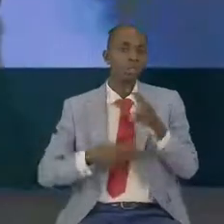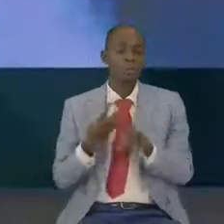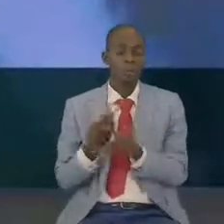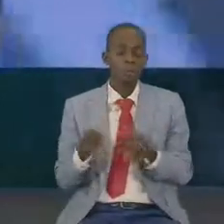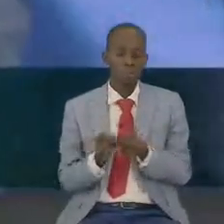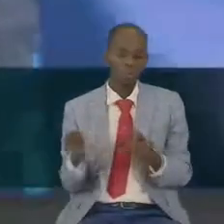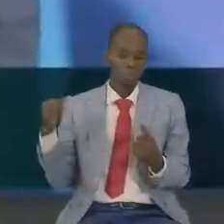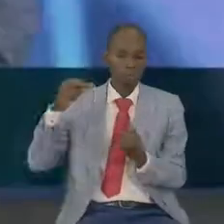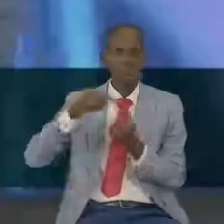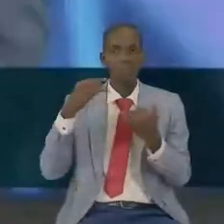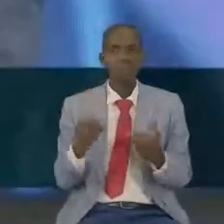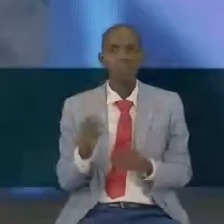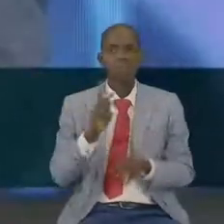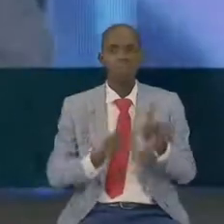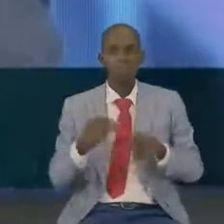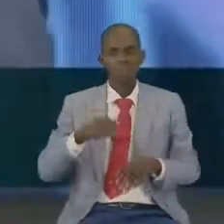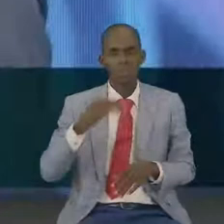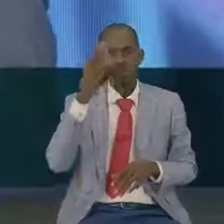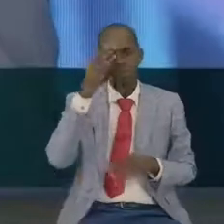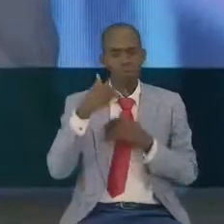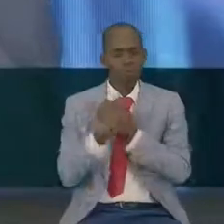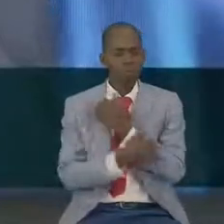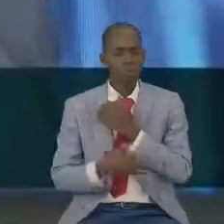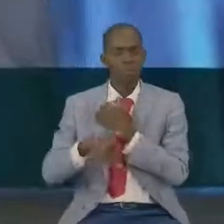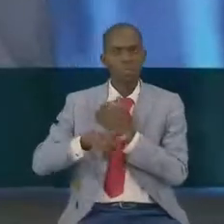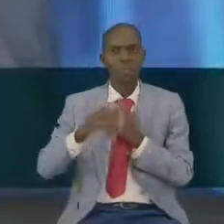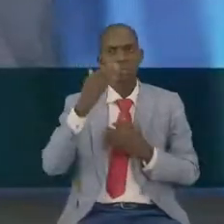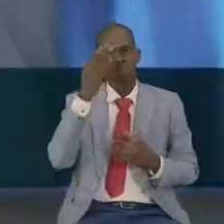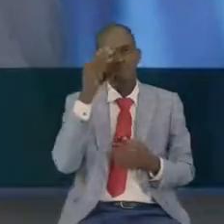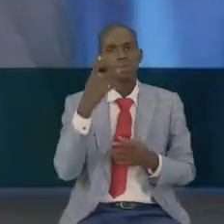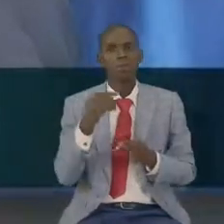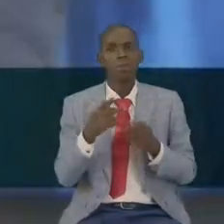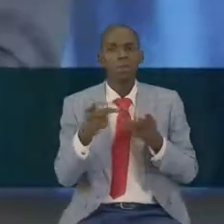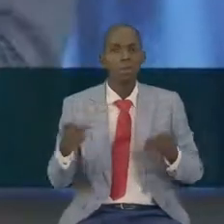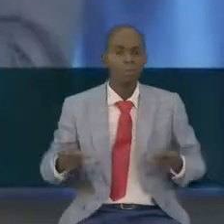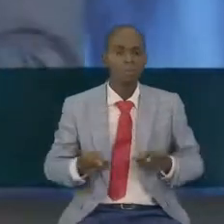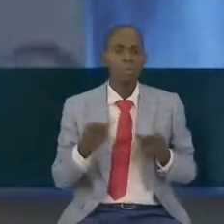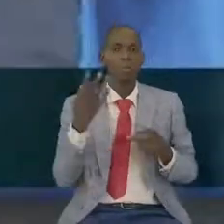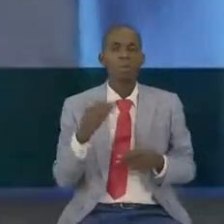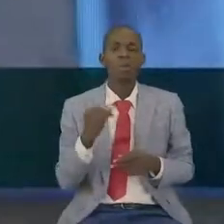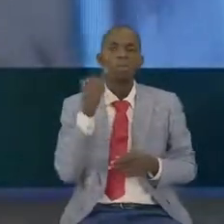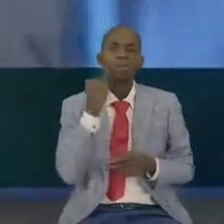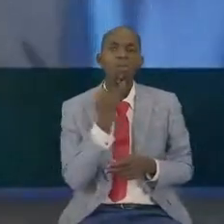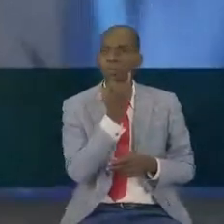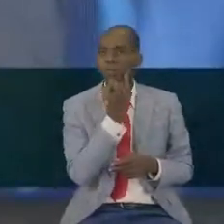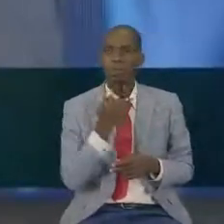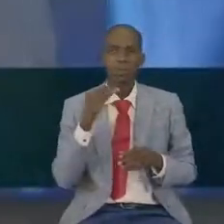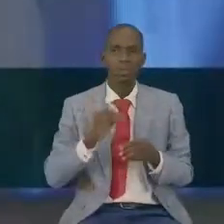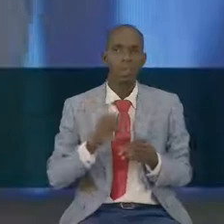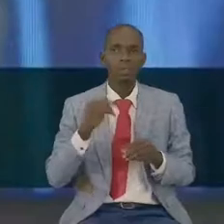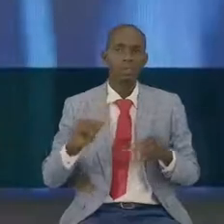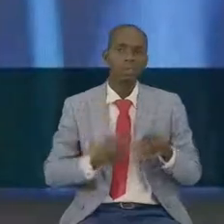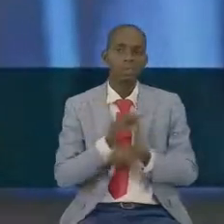nos jours. Les gens connaissent, les pays savent toujours, ils connaissent la place de l'histoire dans les nations, parmi